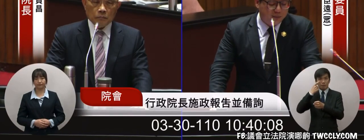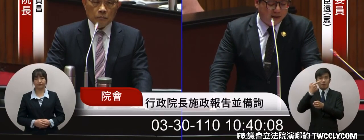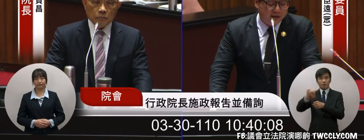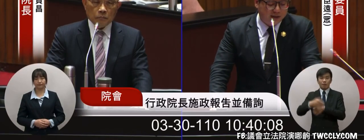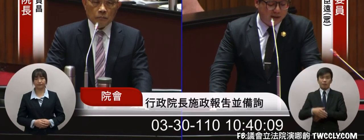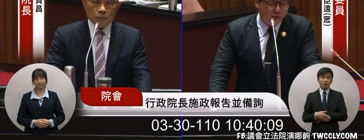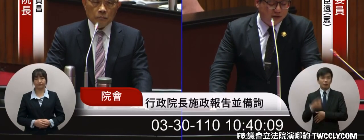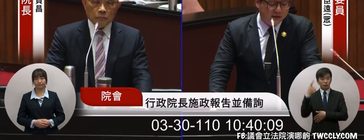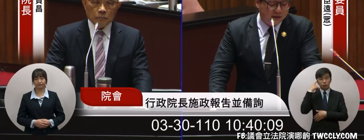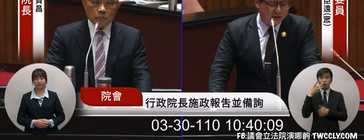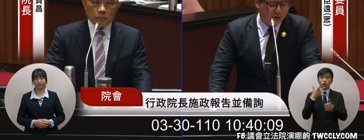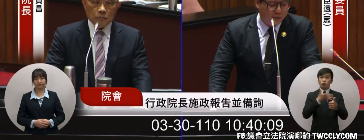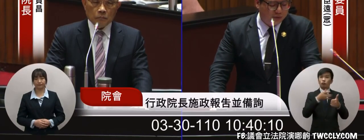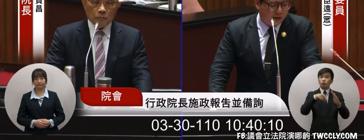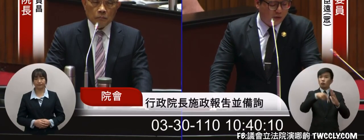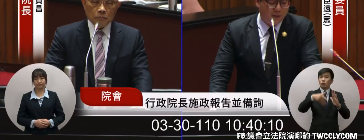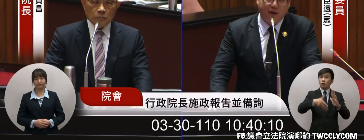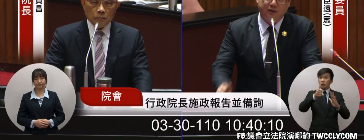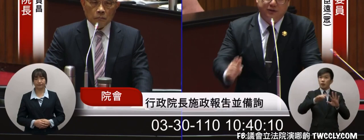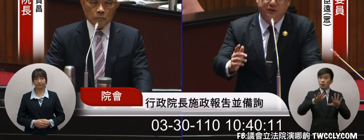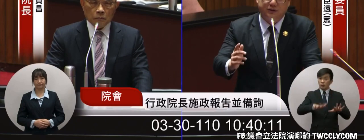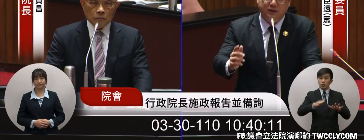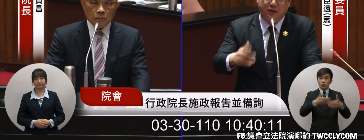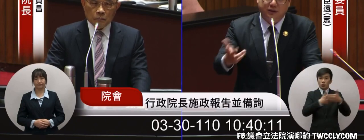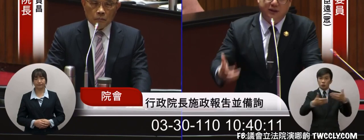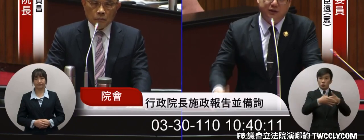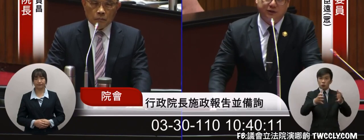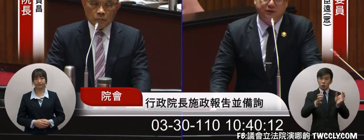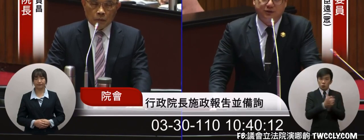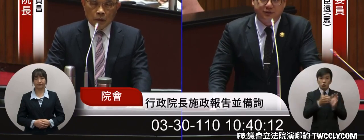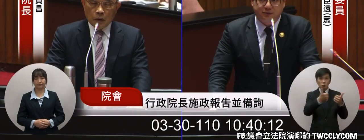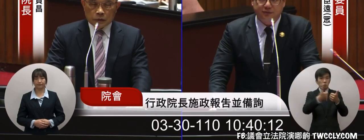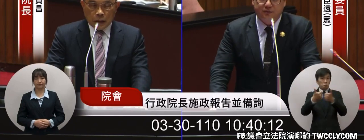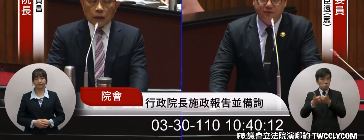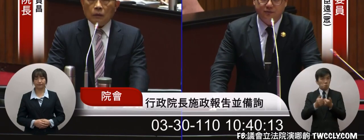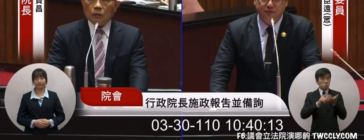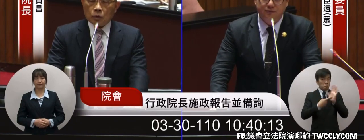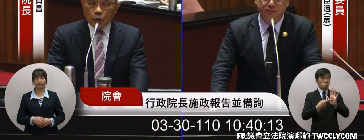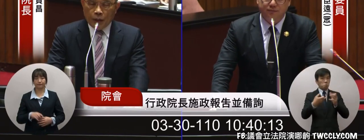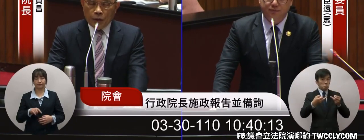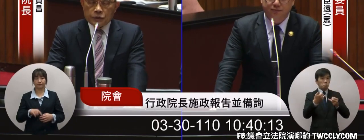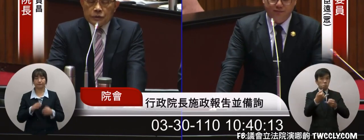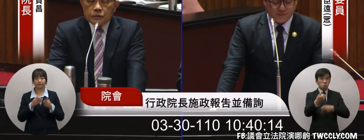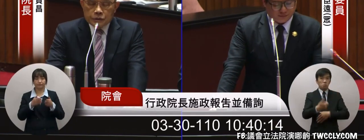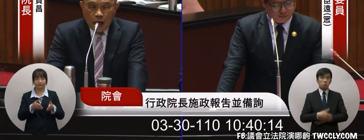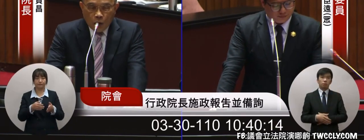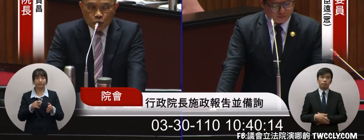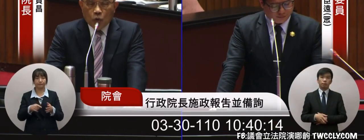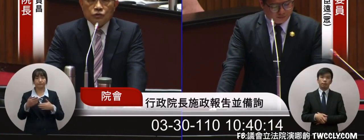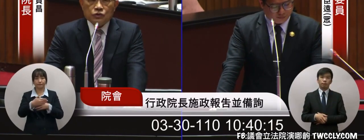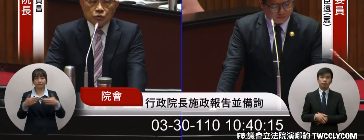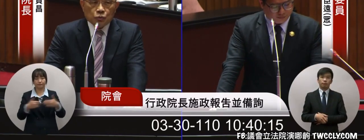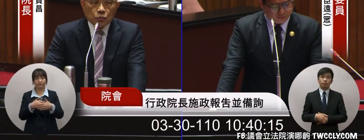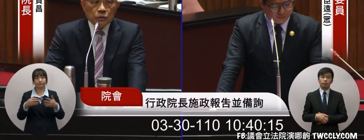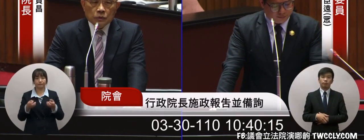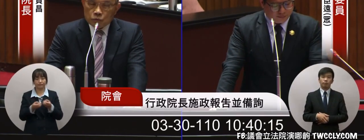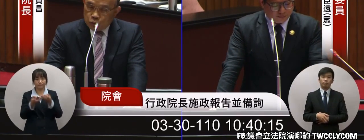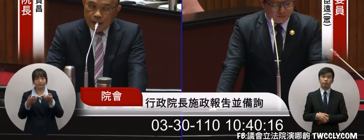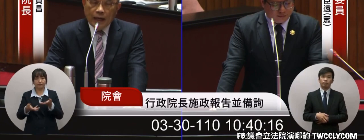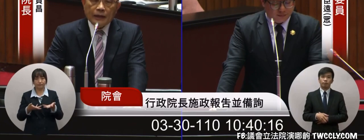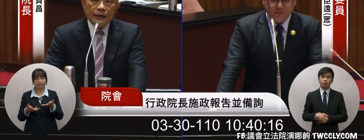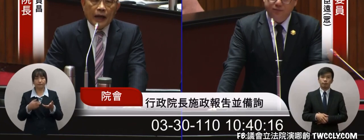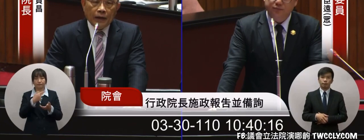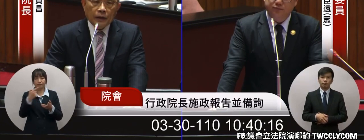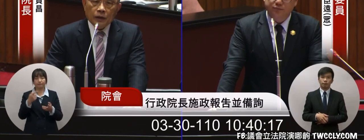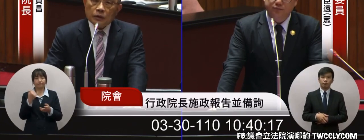問院長是不是滿意現在目前這個交通部道安匯報的執行成效跟現在的機制這個我對於交通事故